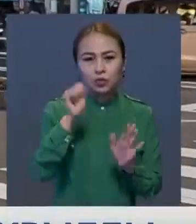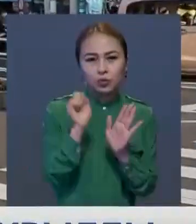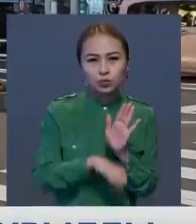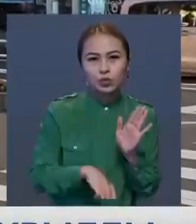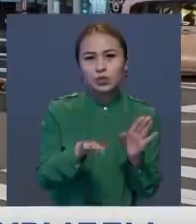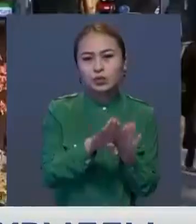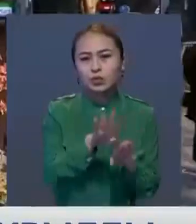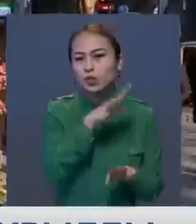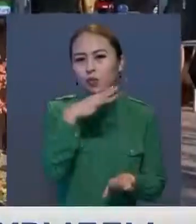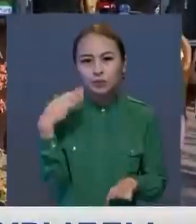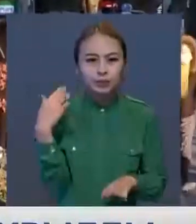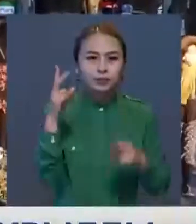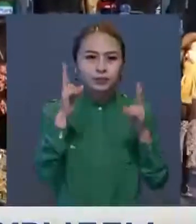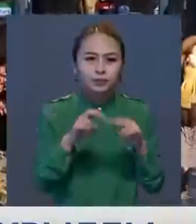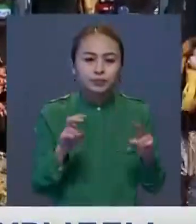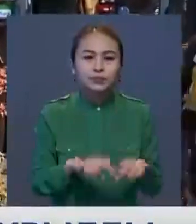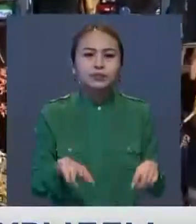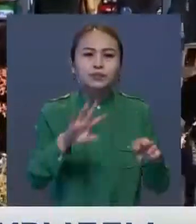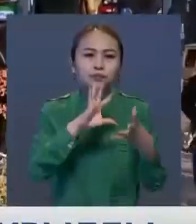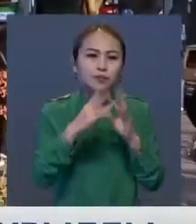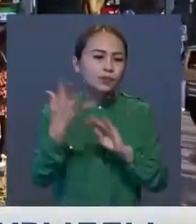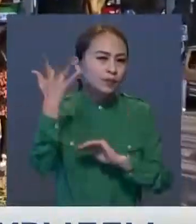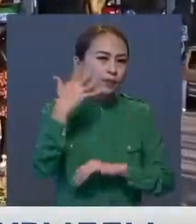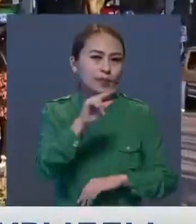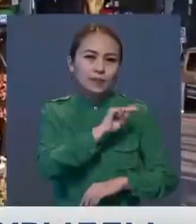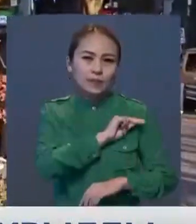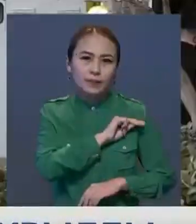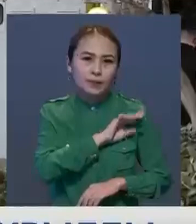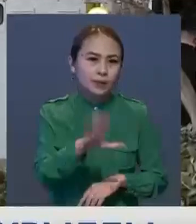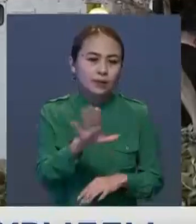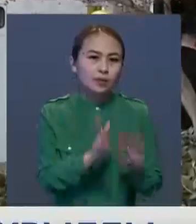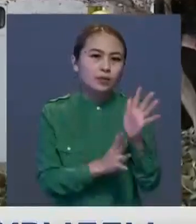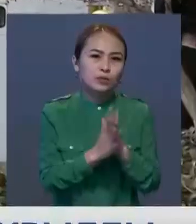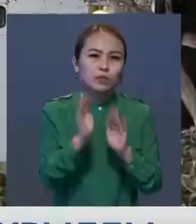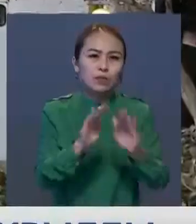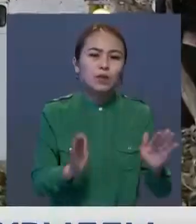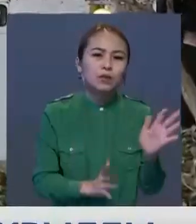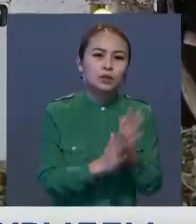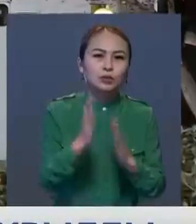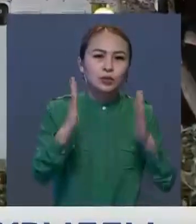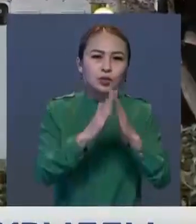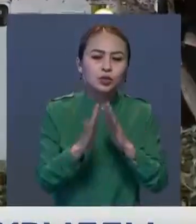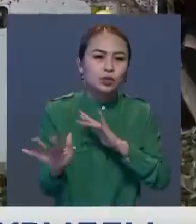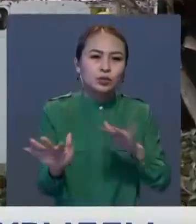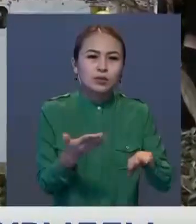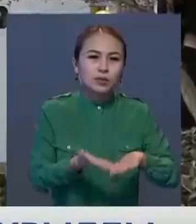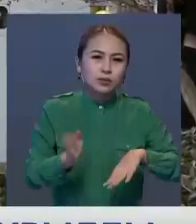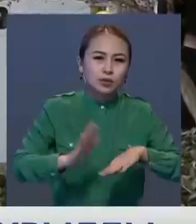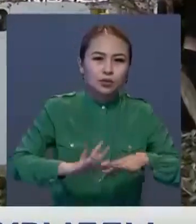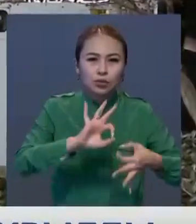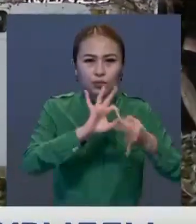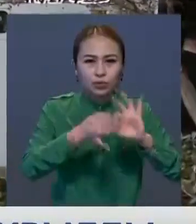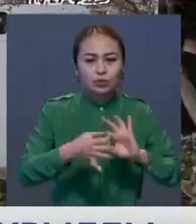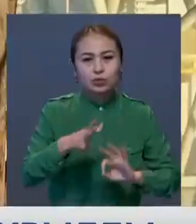өзі қол жұмсау деректері күрт артты. Сарапшылар бұл эпидемия кезінде жұмыссыздықтың өсіп, бала күтімі мен үй шаруасының